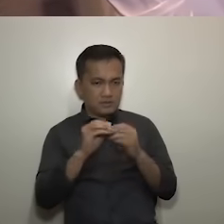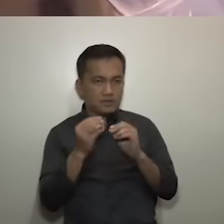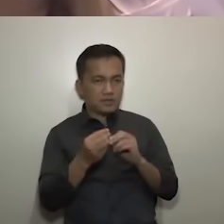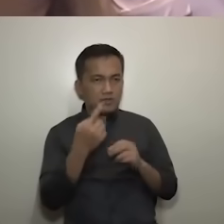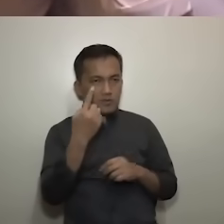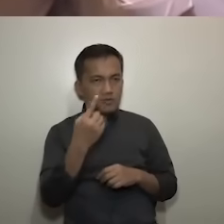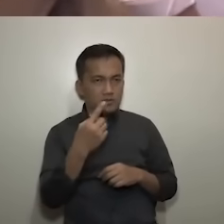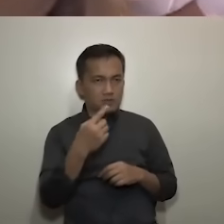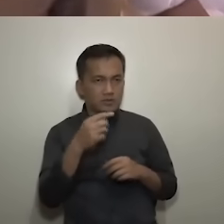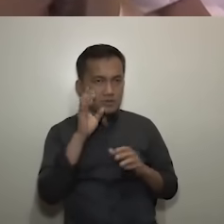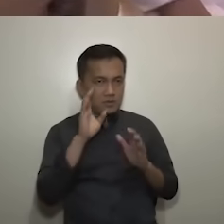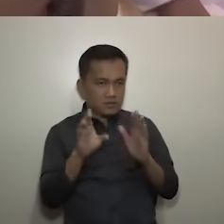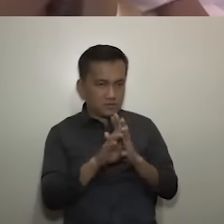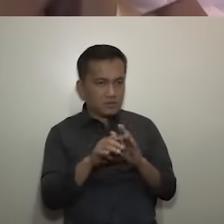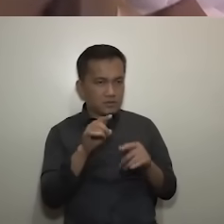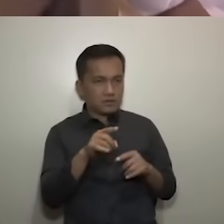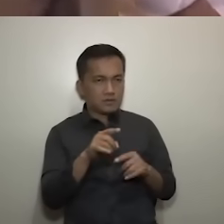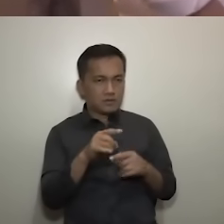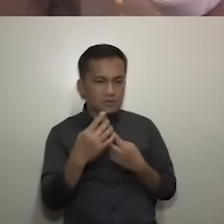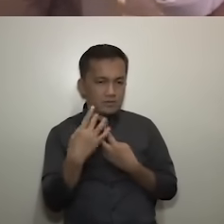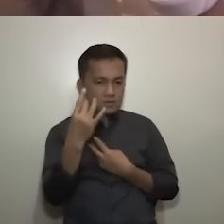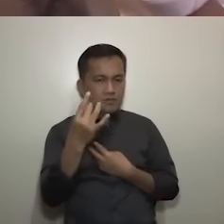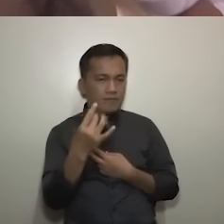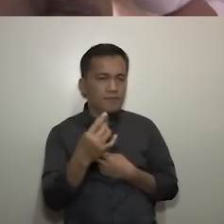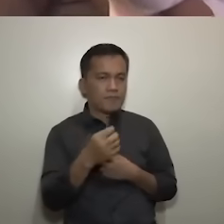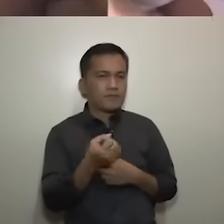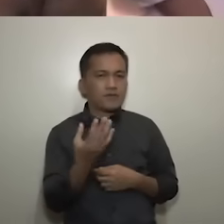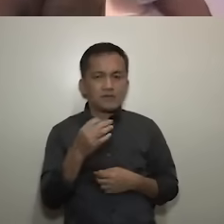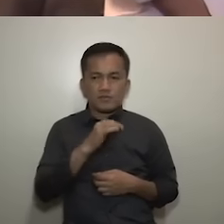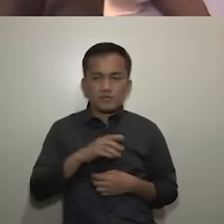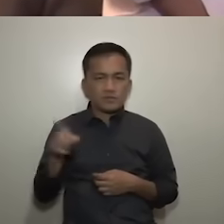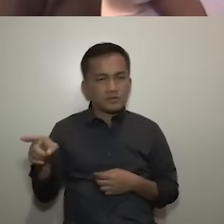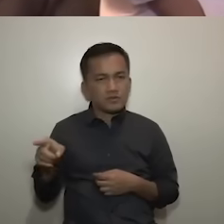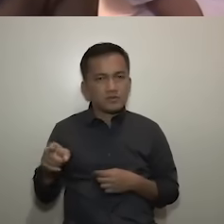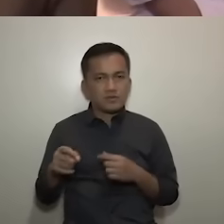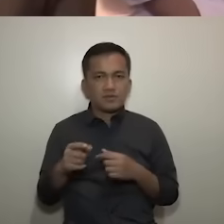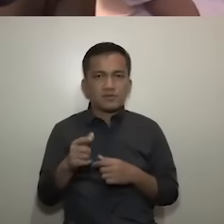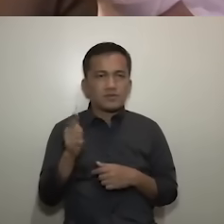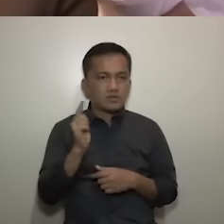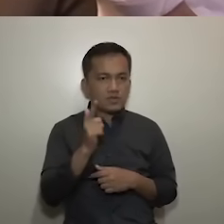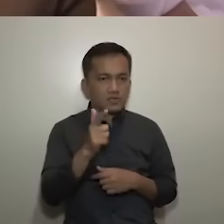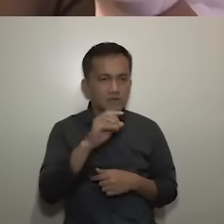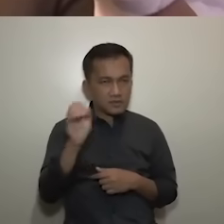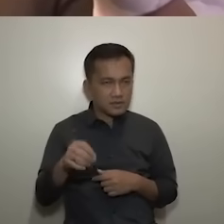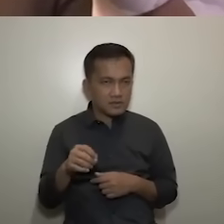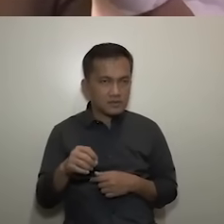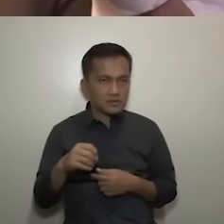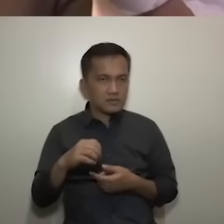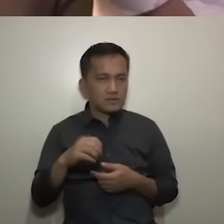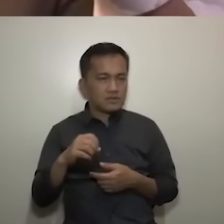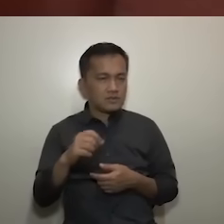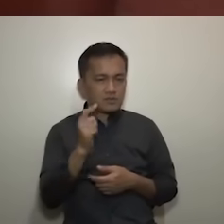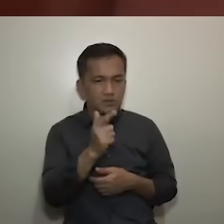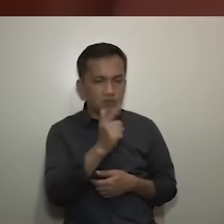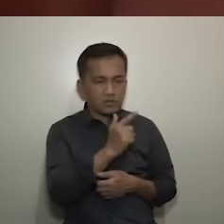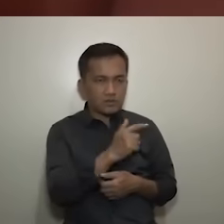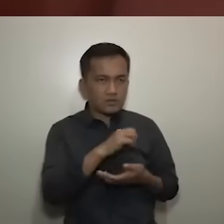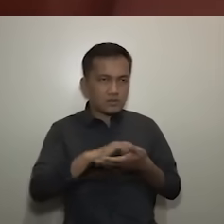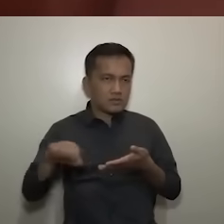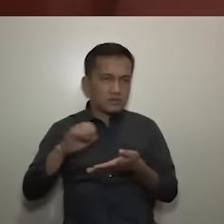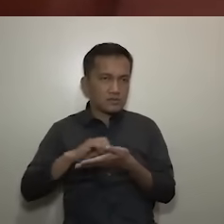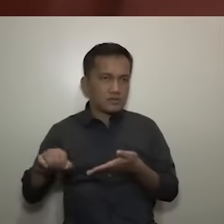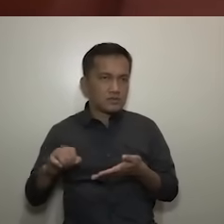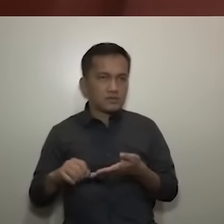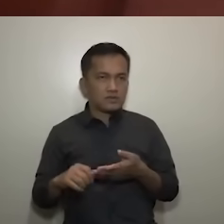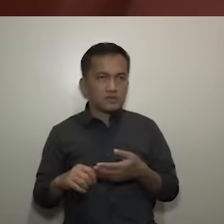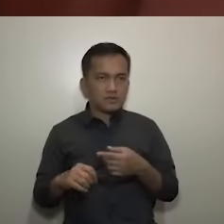po ako kasi dito sa picture na yan. Pinili po. Magkano commission doon ni sir? May 20% po siya doon. Sa ibang babae? Ganun din po. 20? Technician lang ako